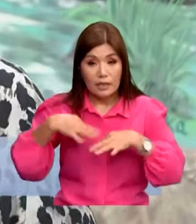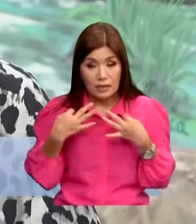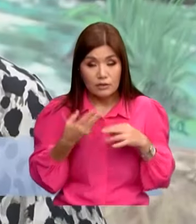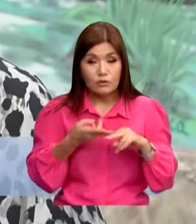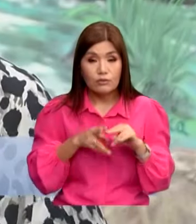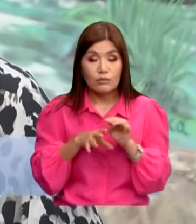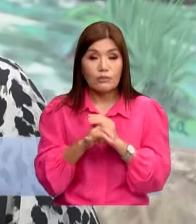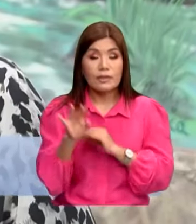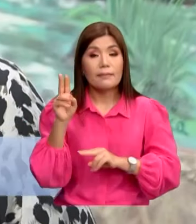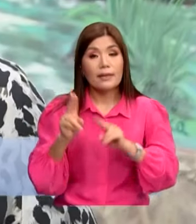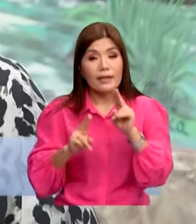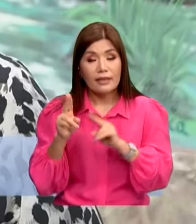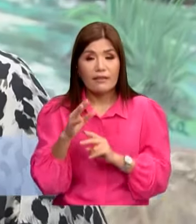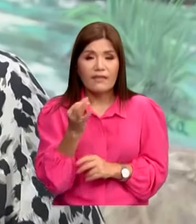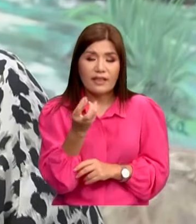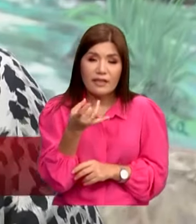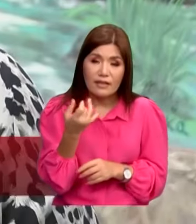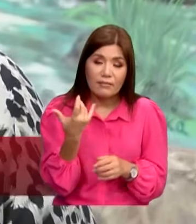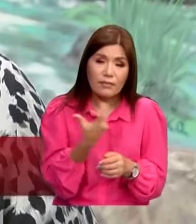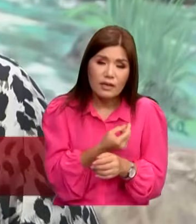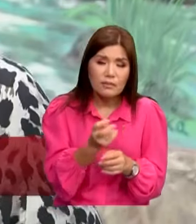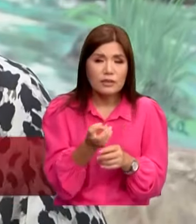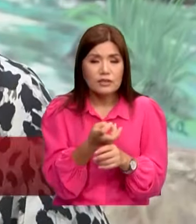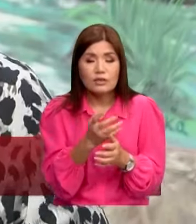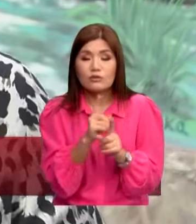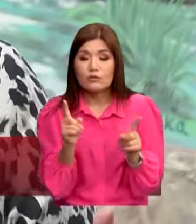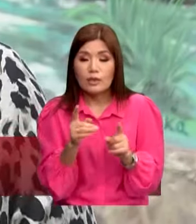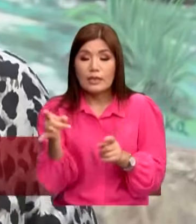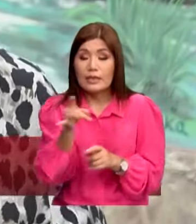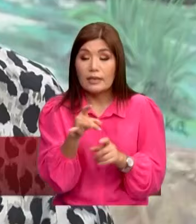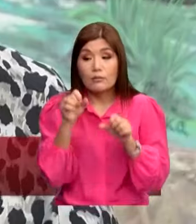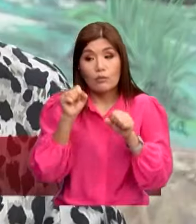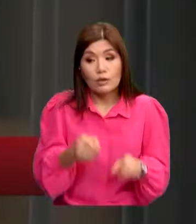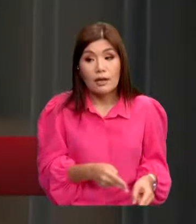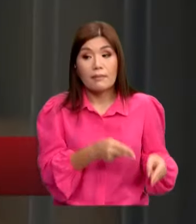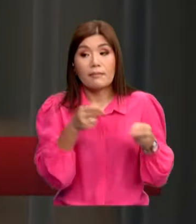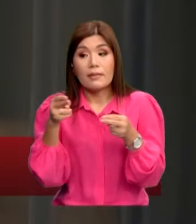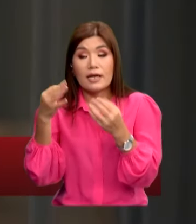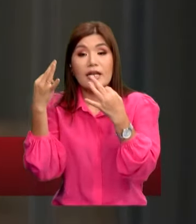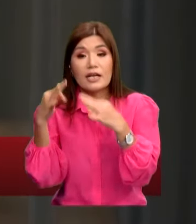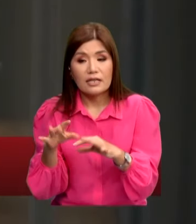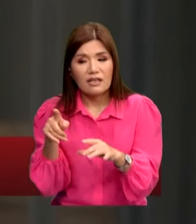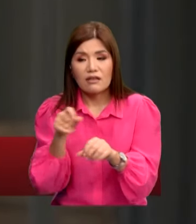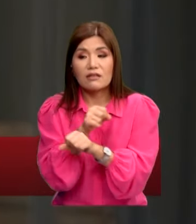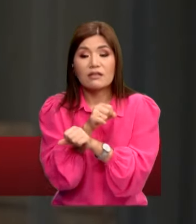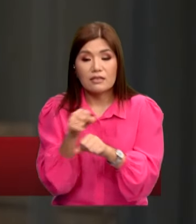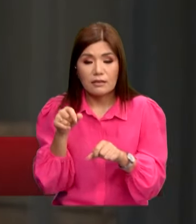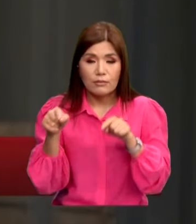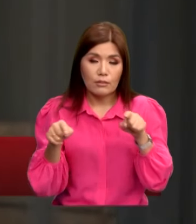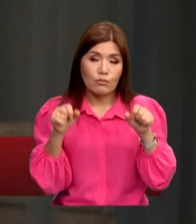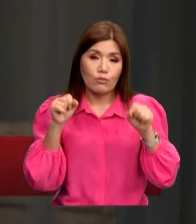определенные правила ветеринарии, то есть такие регионы, куда можно вывозить, а куда нельзя. Документы